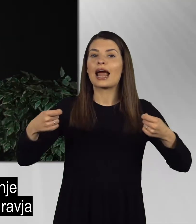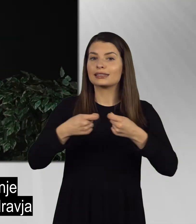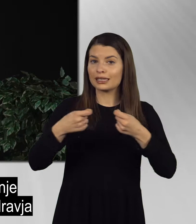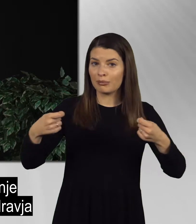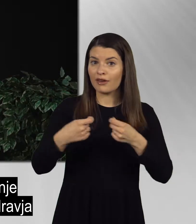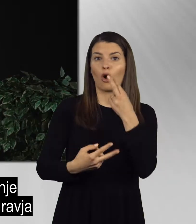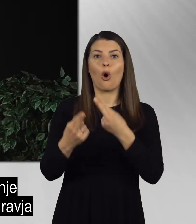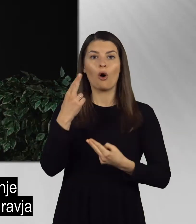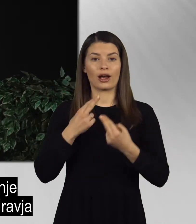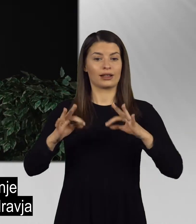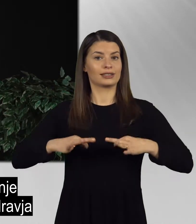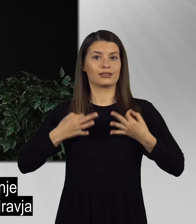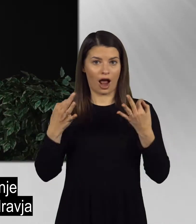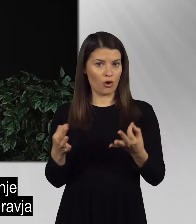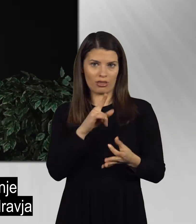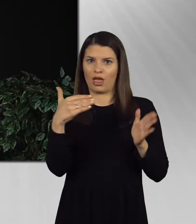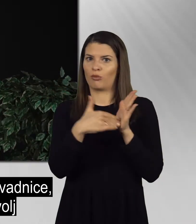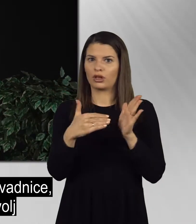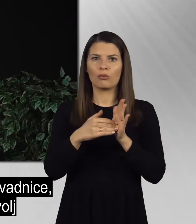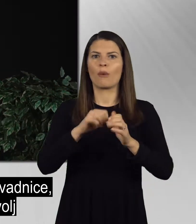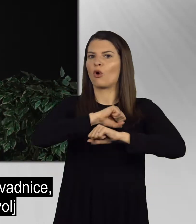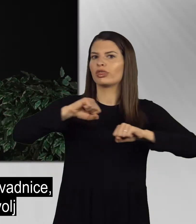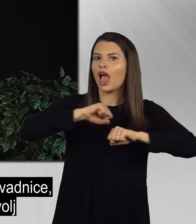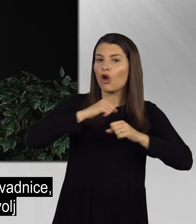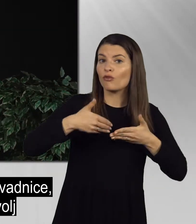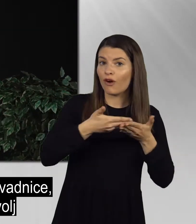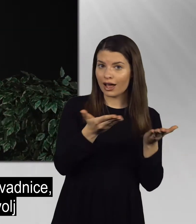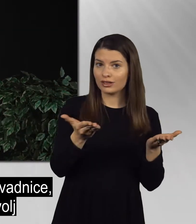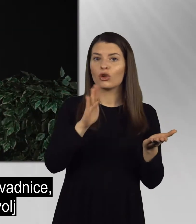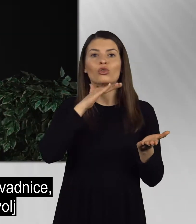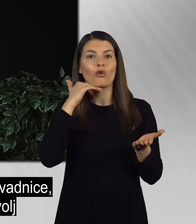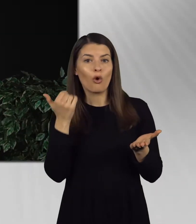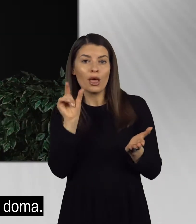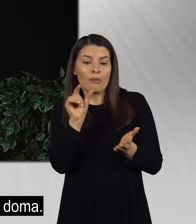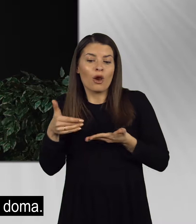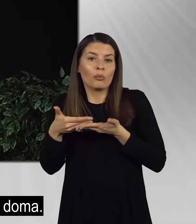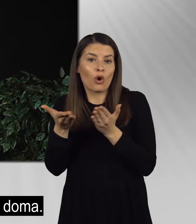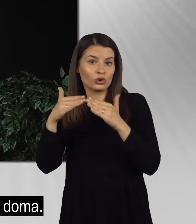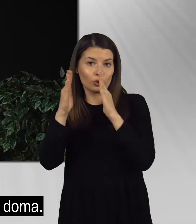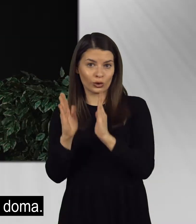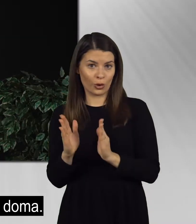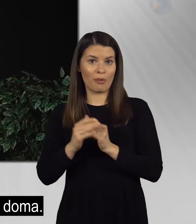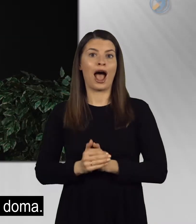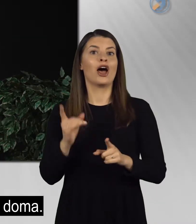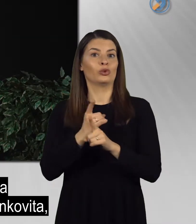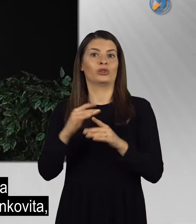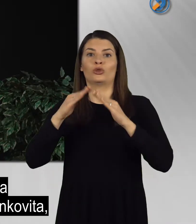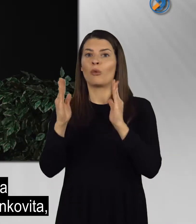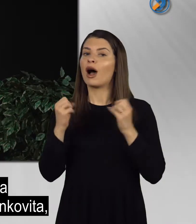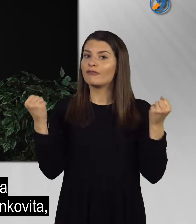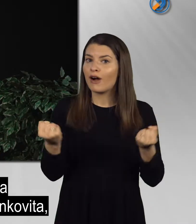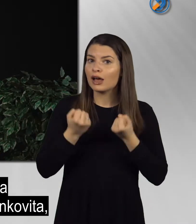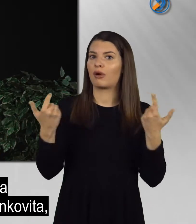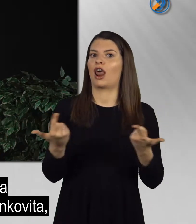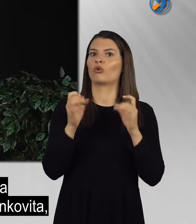Za razgibavanje in ohranjanje zdravja ne potrebujete telovadnice, ampak je dovolj že nekaj prostora doma. Tudi domača